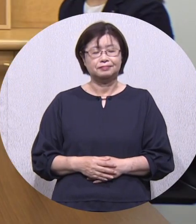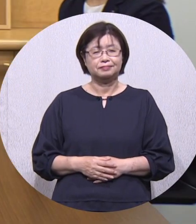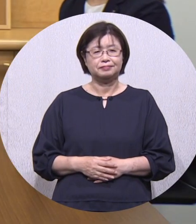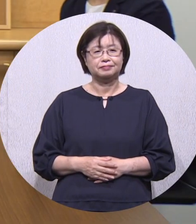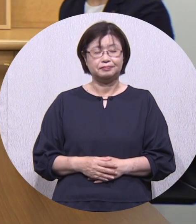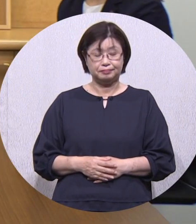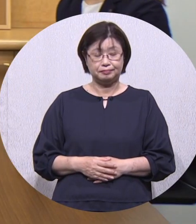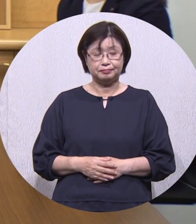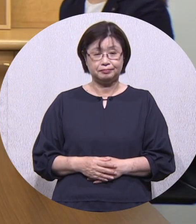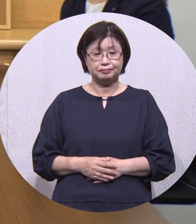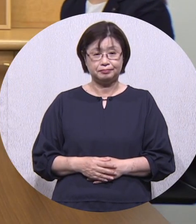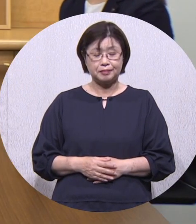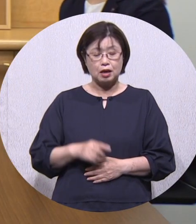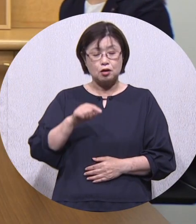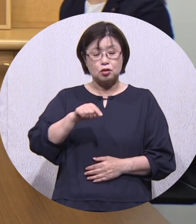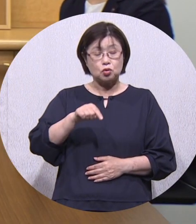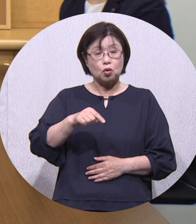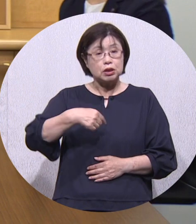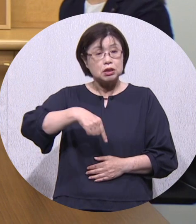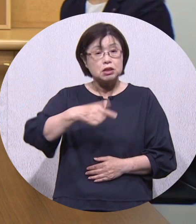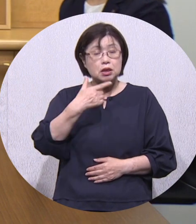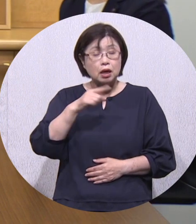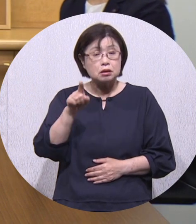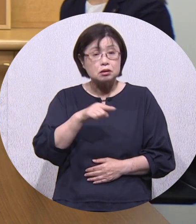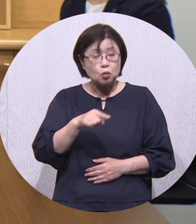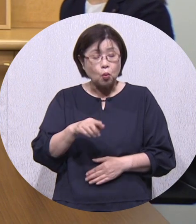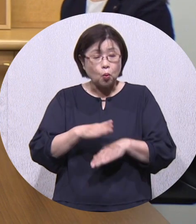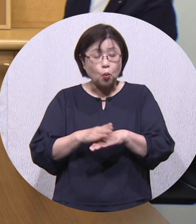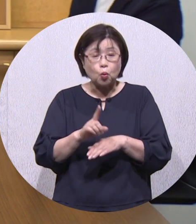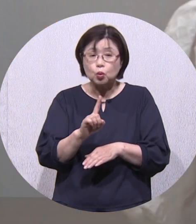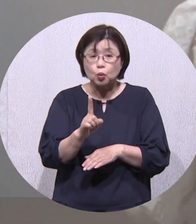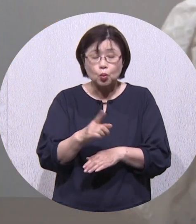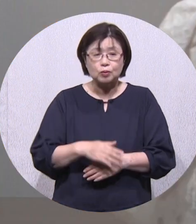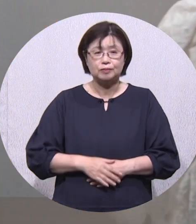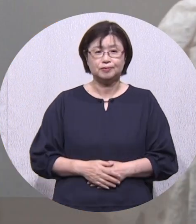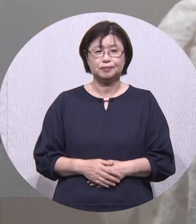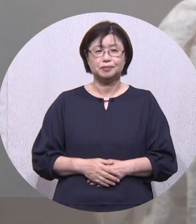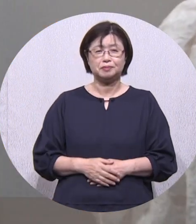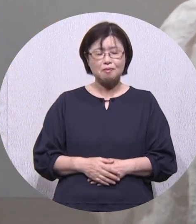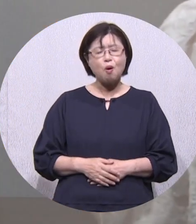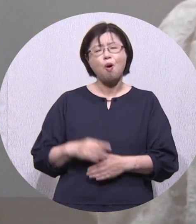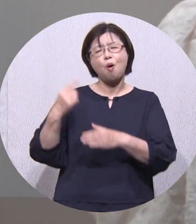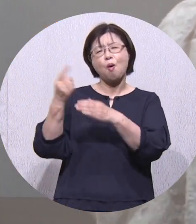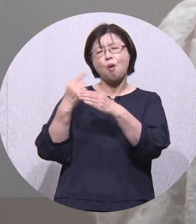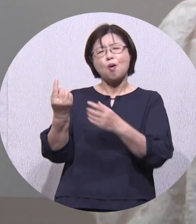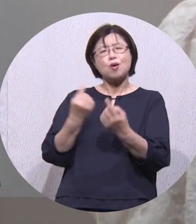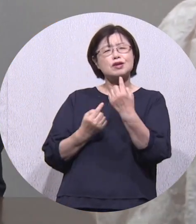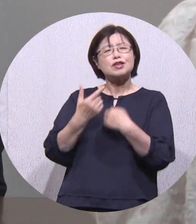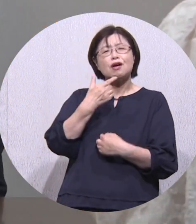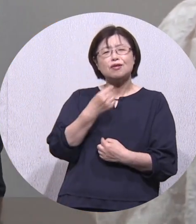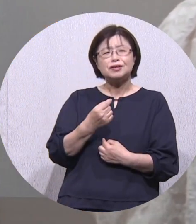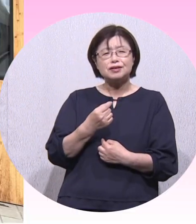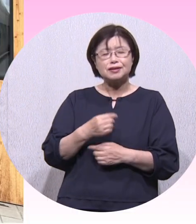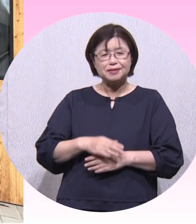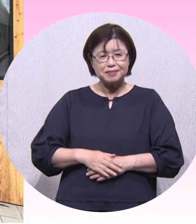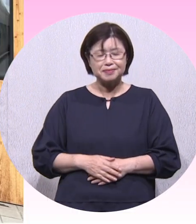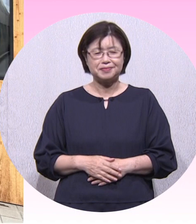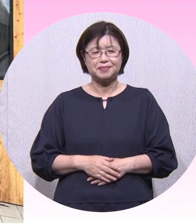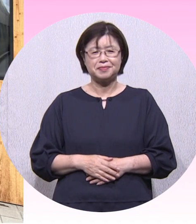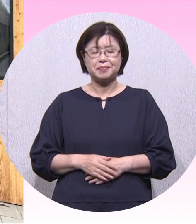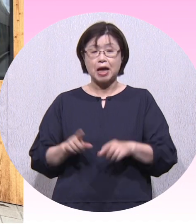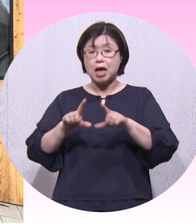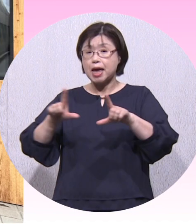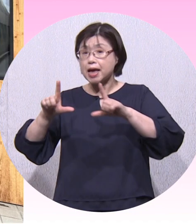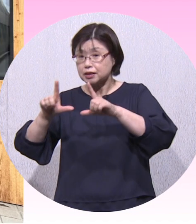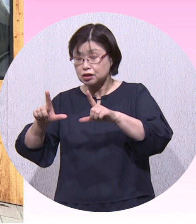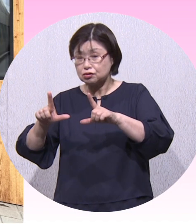では未来のを利用したいと思っていらっしゃる方、どうしたらいいですか？ ぜひフラッとお越しいただけたら嬉しいです。本当に平日